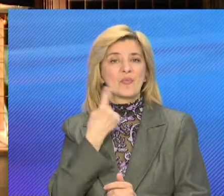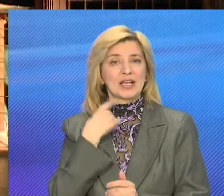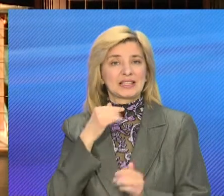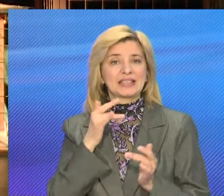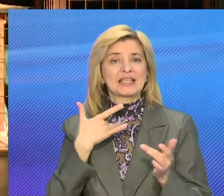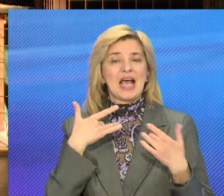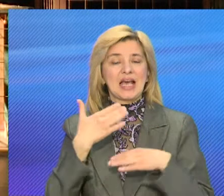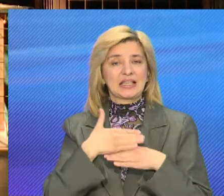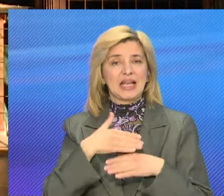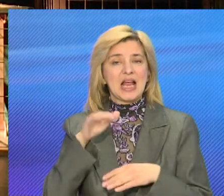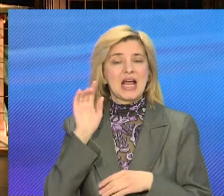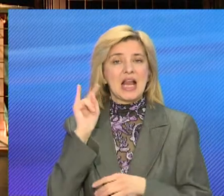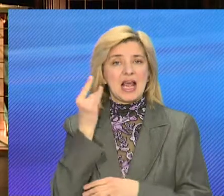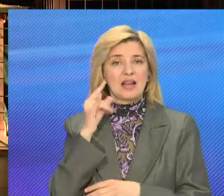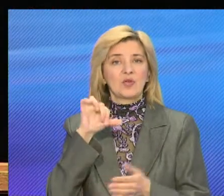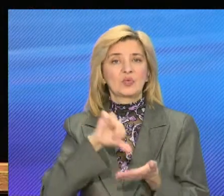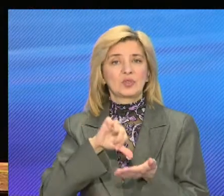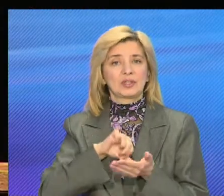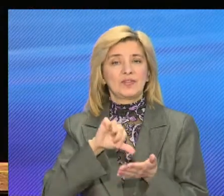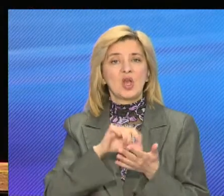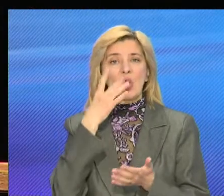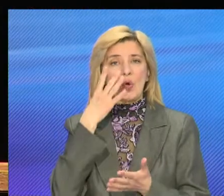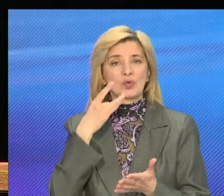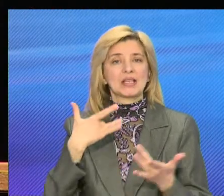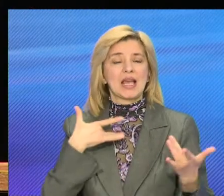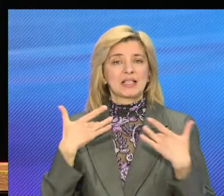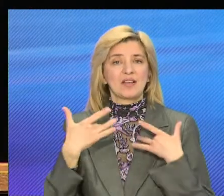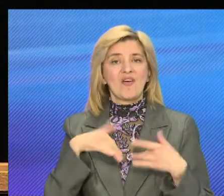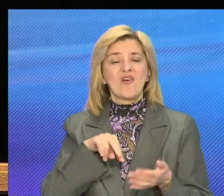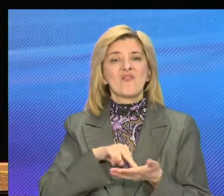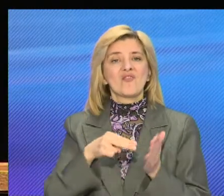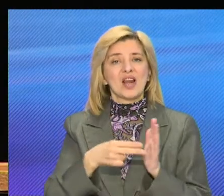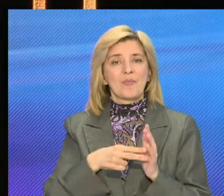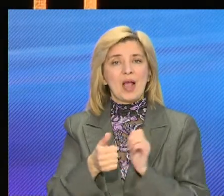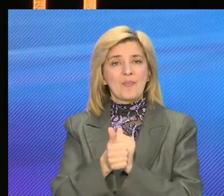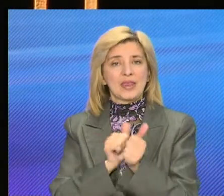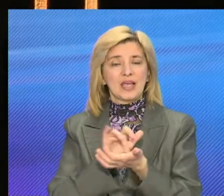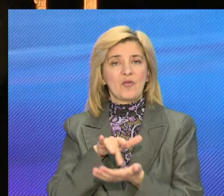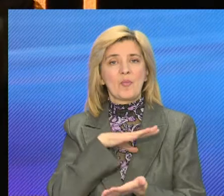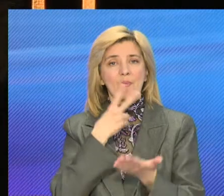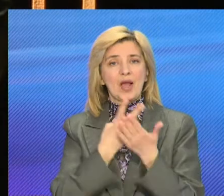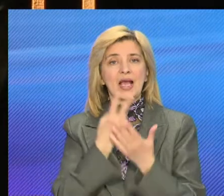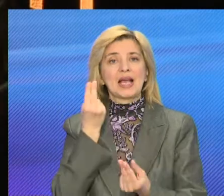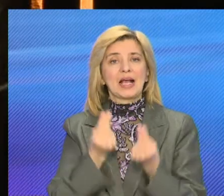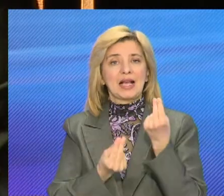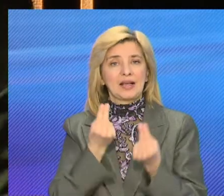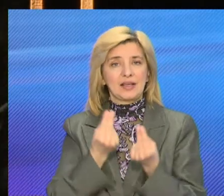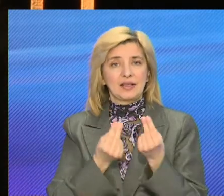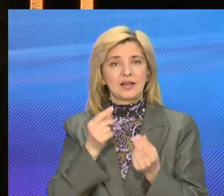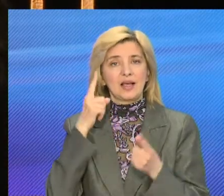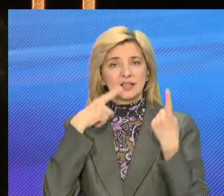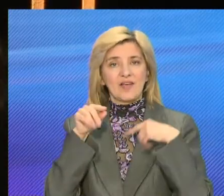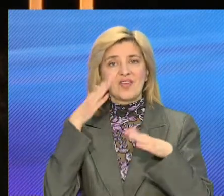уладарили гродинские актеры. У рамках обменных гастролей жыхарам города над Бугом были показаны «Казка гульня», «Веселая ферма»